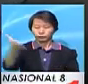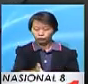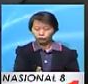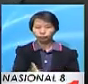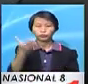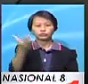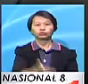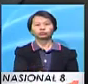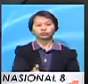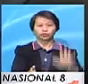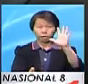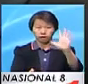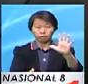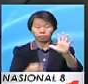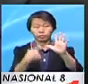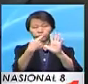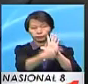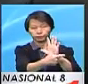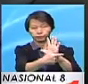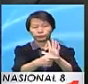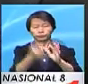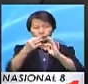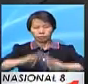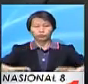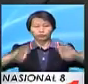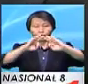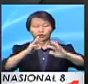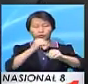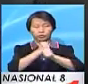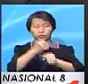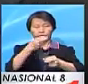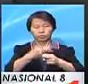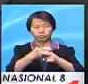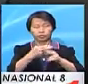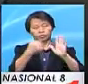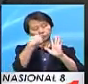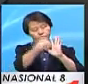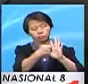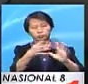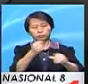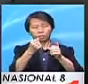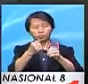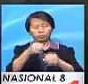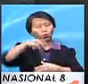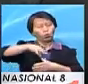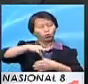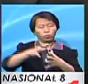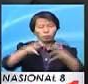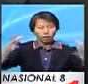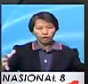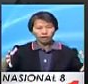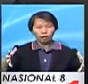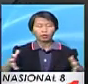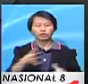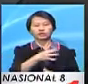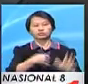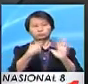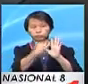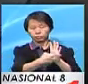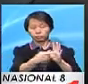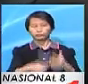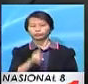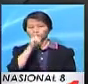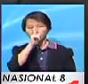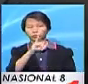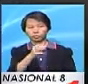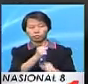5 daripada finalis yang mendapat undian yang paling banyak. Dan sudah pasti